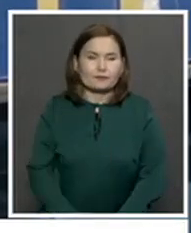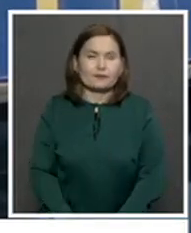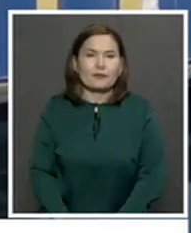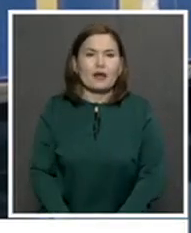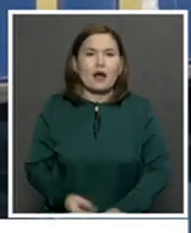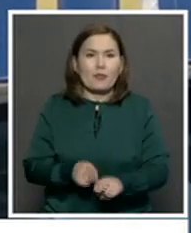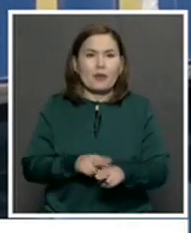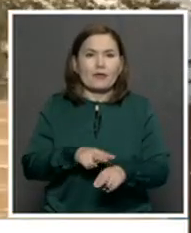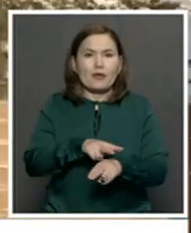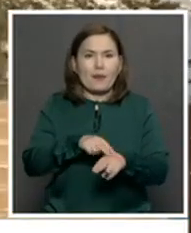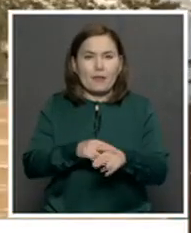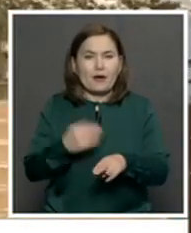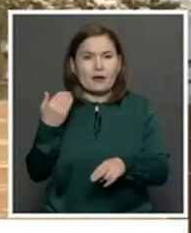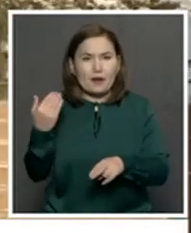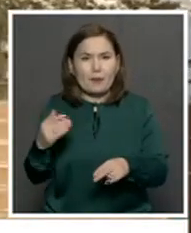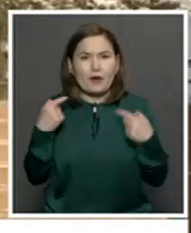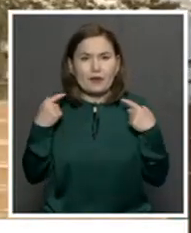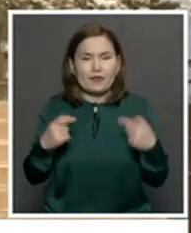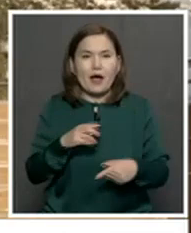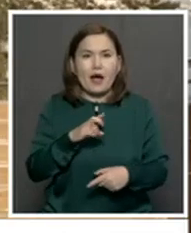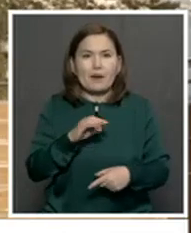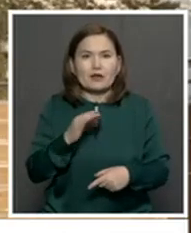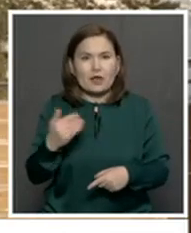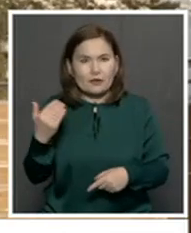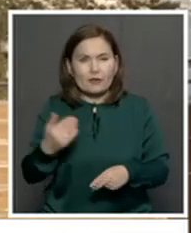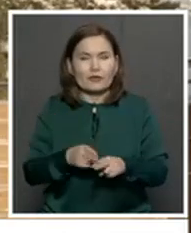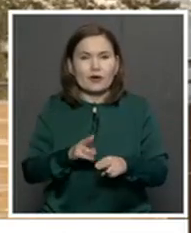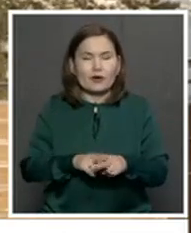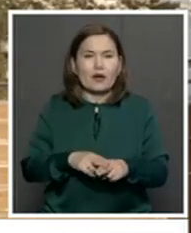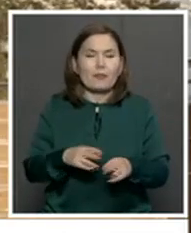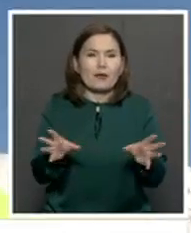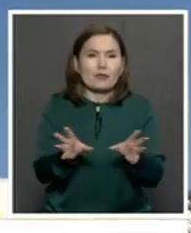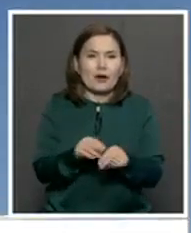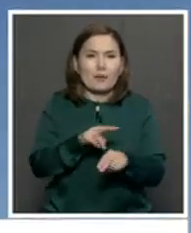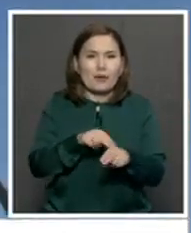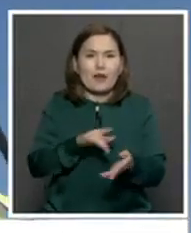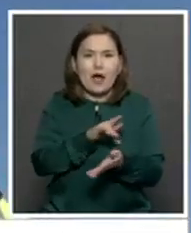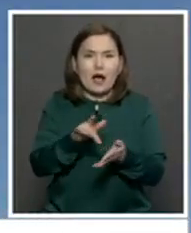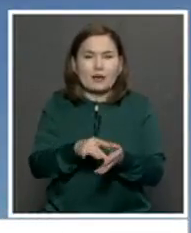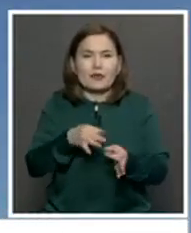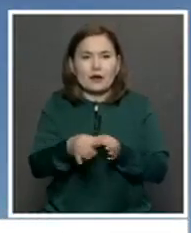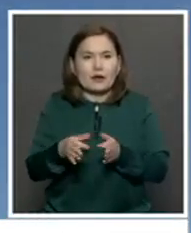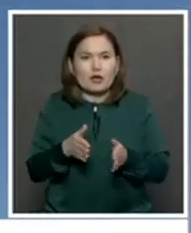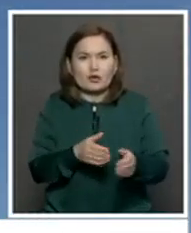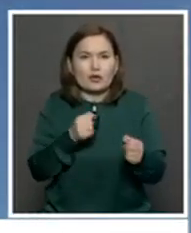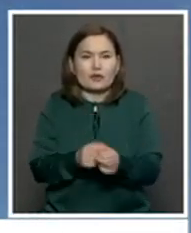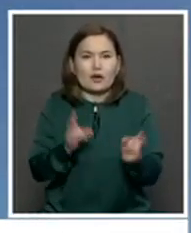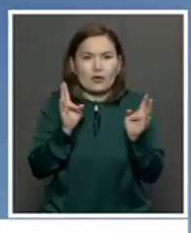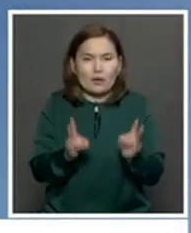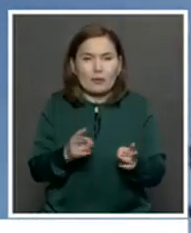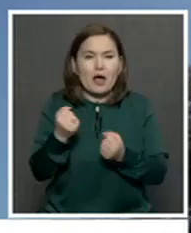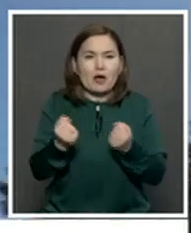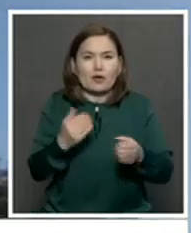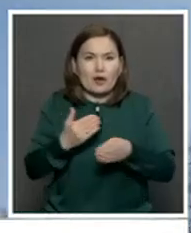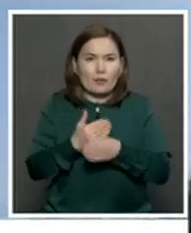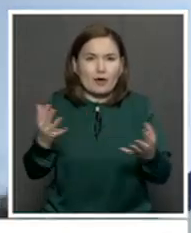Кейін оның патрульдік полиция лейтенанты Амантай Байжанов екені мәлім болды. Ол серіктесімен бірге қала сыртындағы жол апаты болған жерге барған. Қайтарда